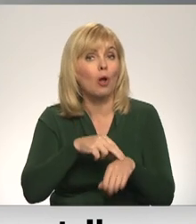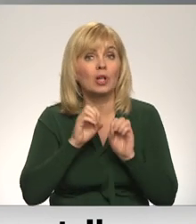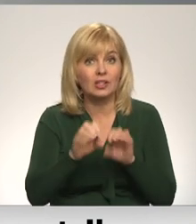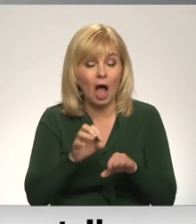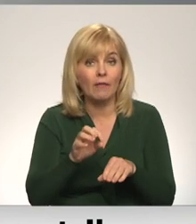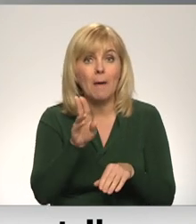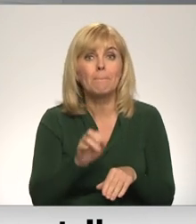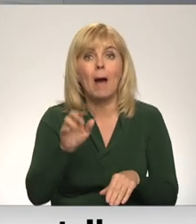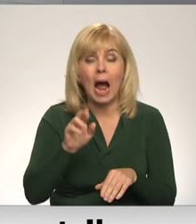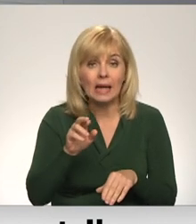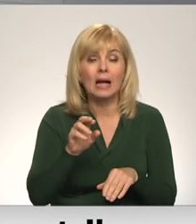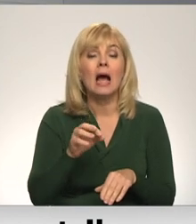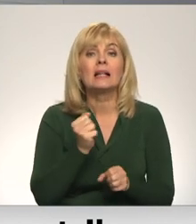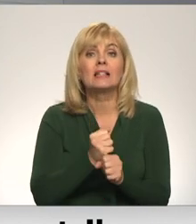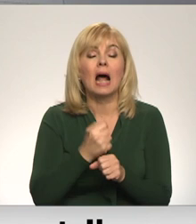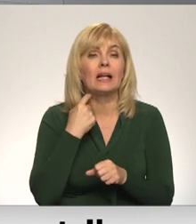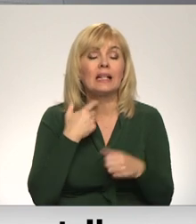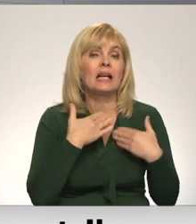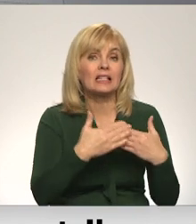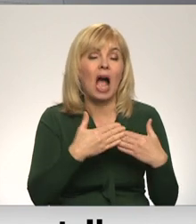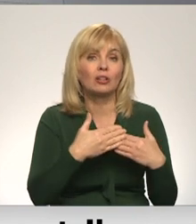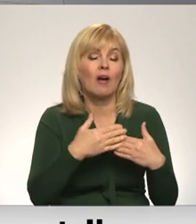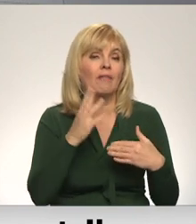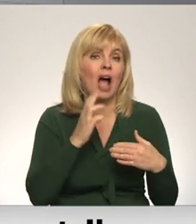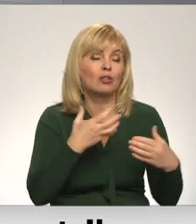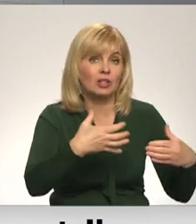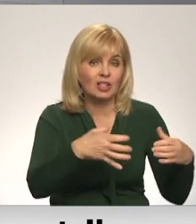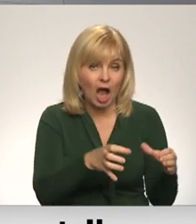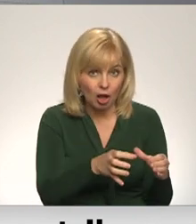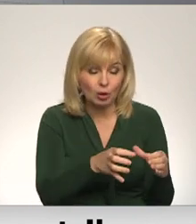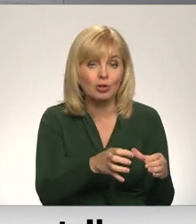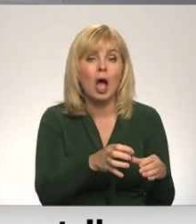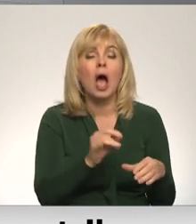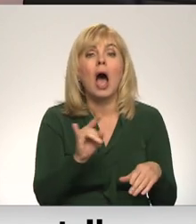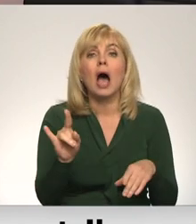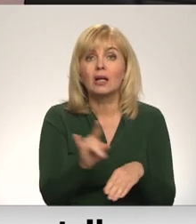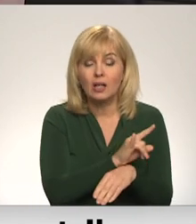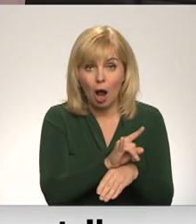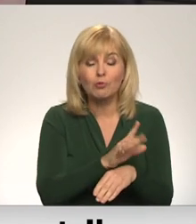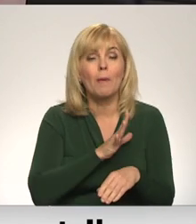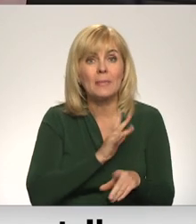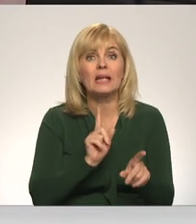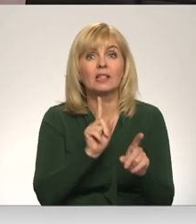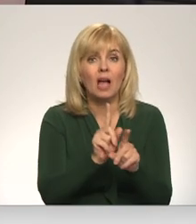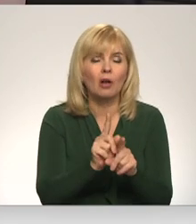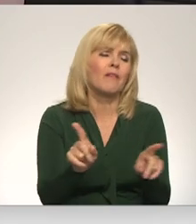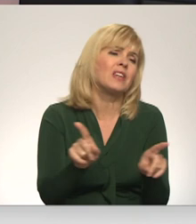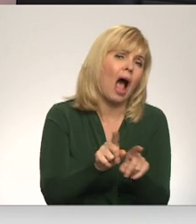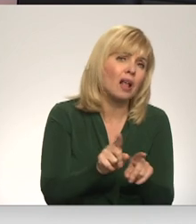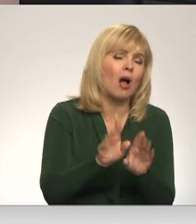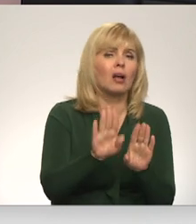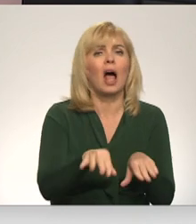Maira, kura darbojas Rīgas aktīvo senioru aliansē, stāsta, ka ar krāpšanu ir saskārusies. Lai mēs ko stāstītu